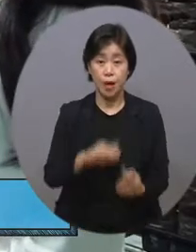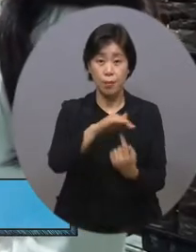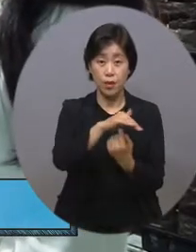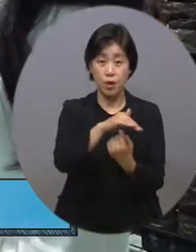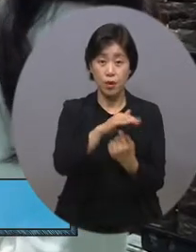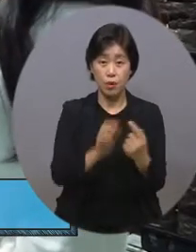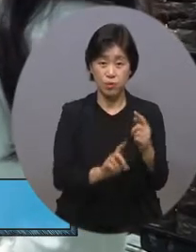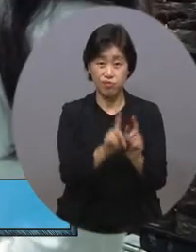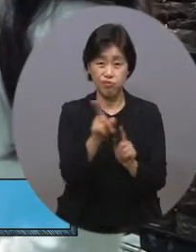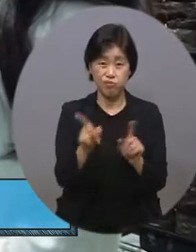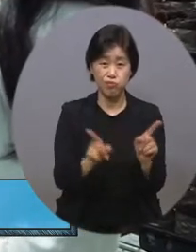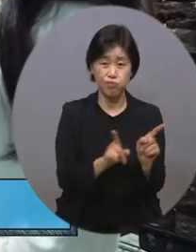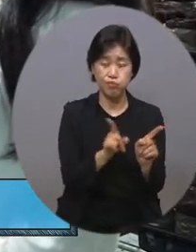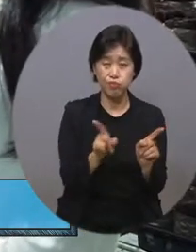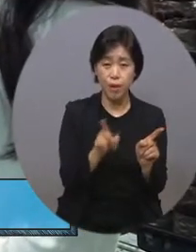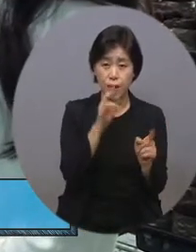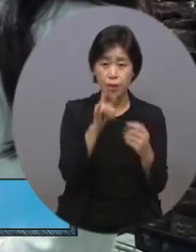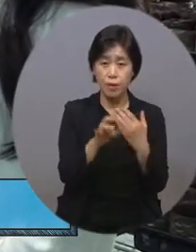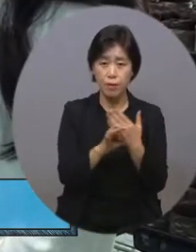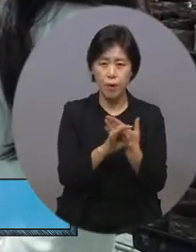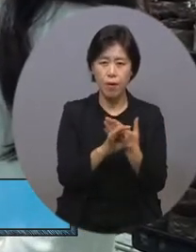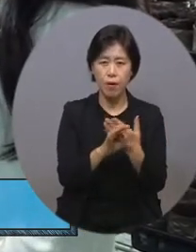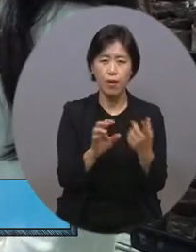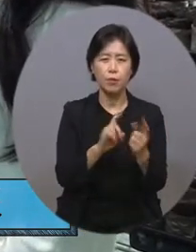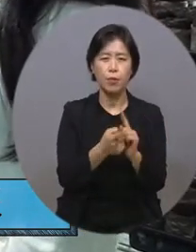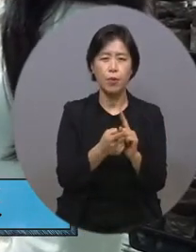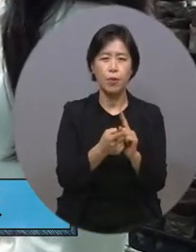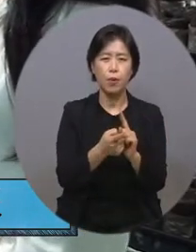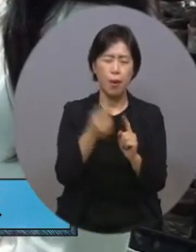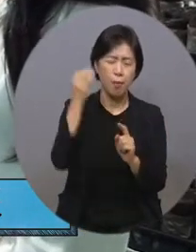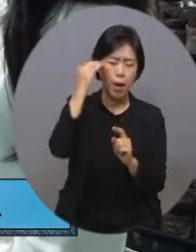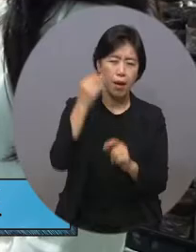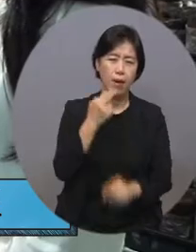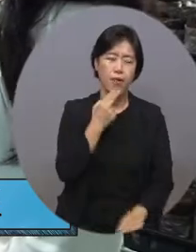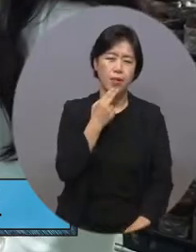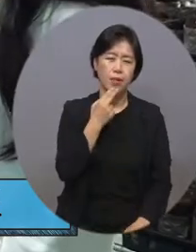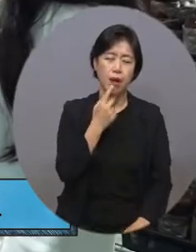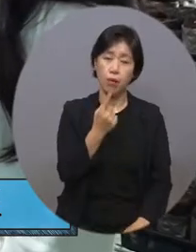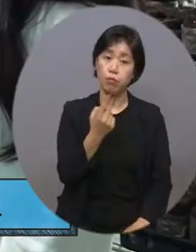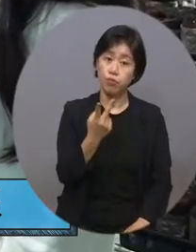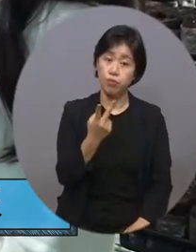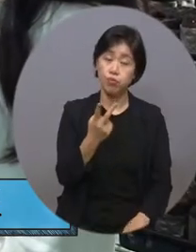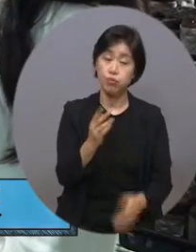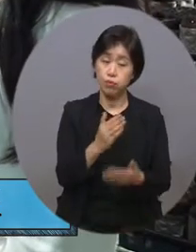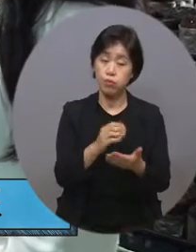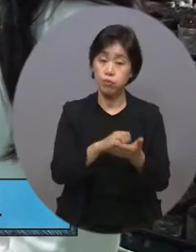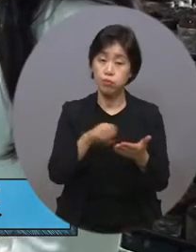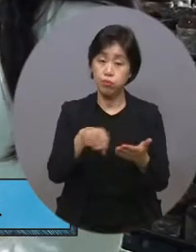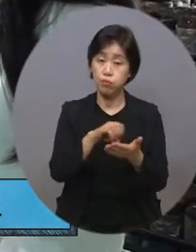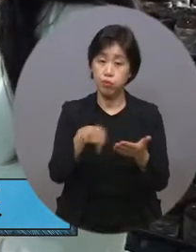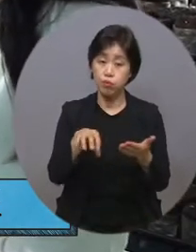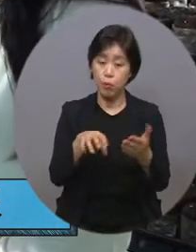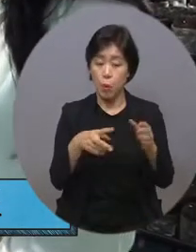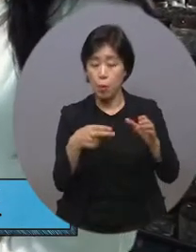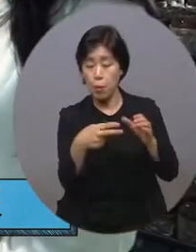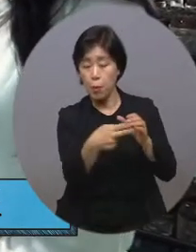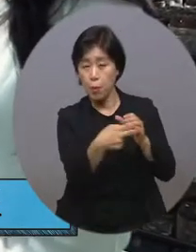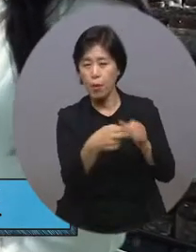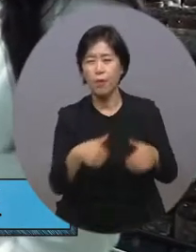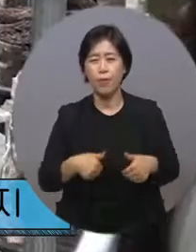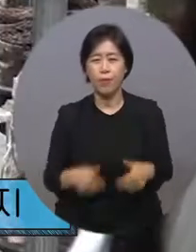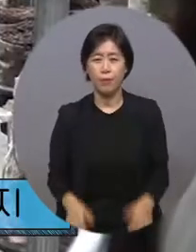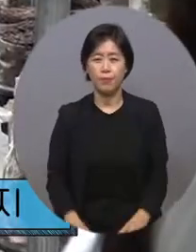개 버섯 자란 것 중에서 서로가 문제가 없도록 한 개, 두 개 정도를 제거하는 그런 작업을 하고 있고